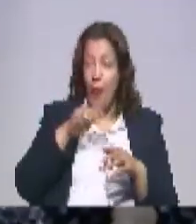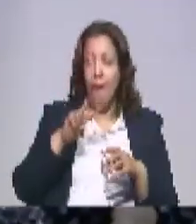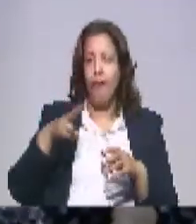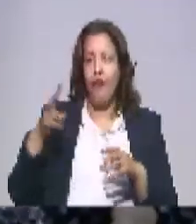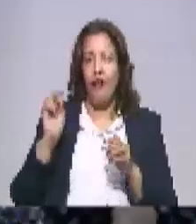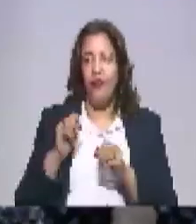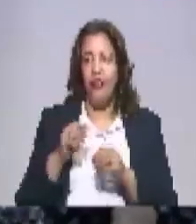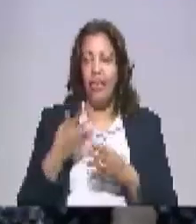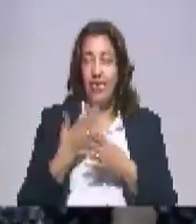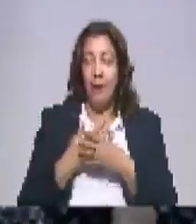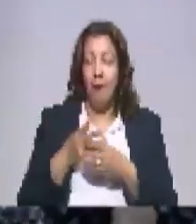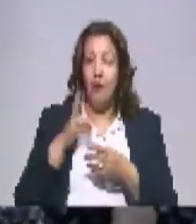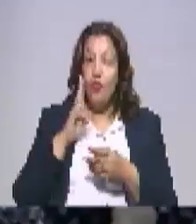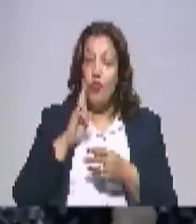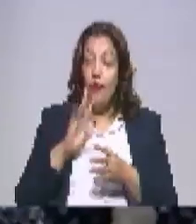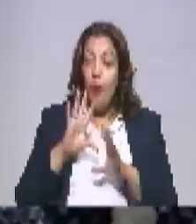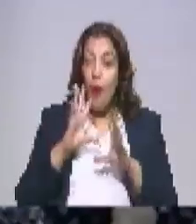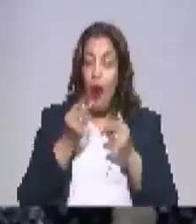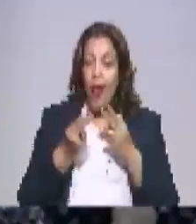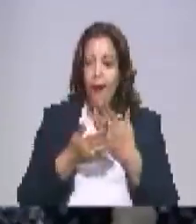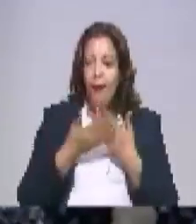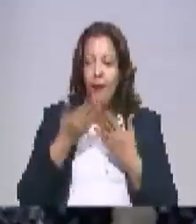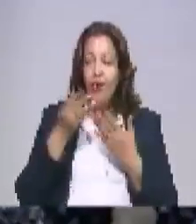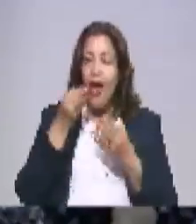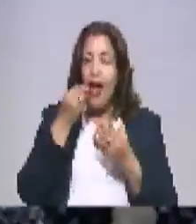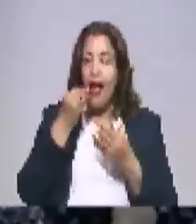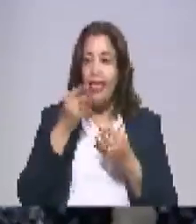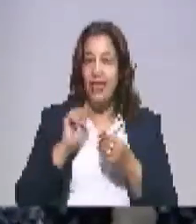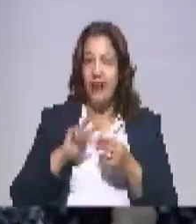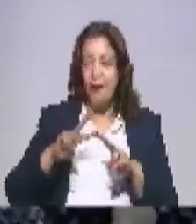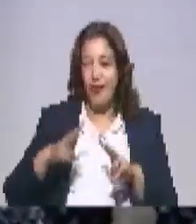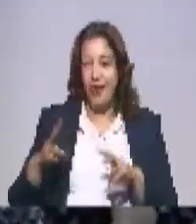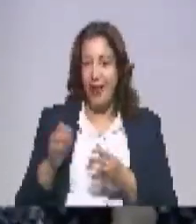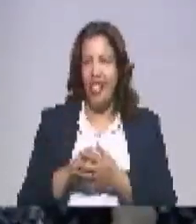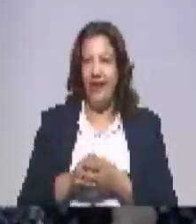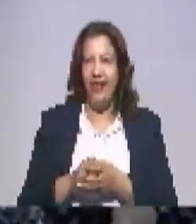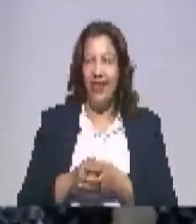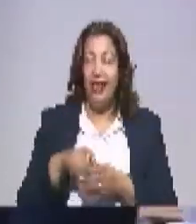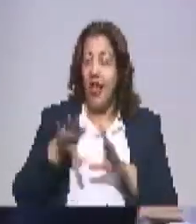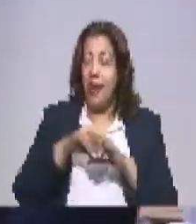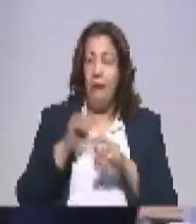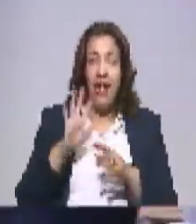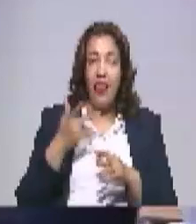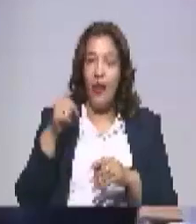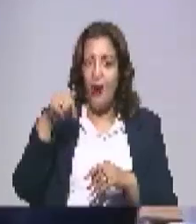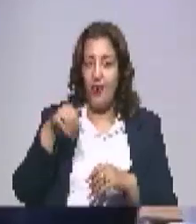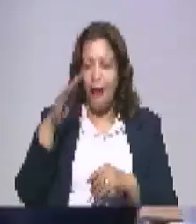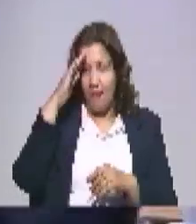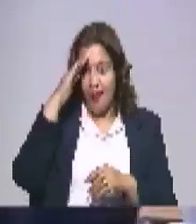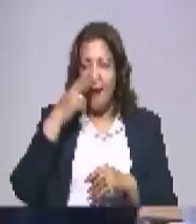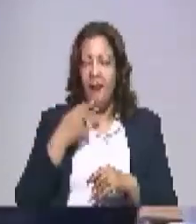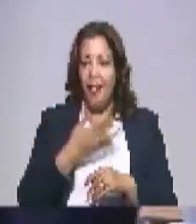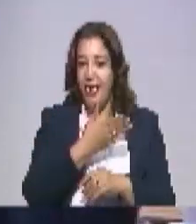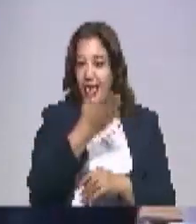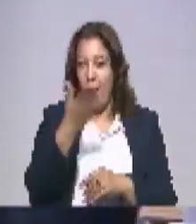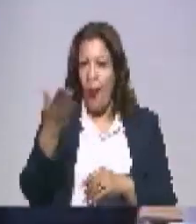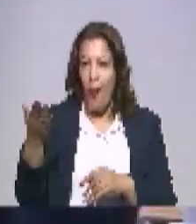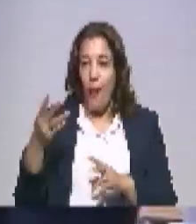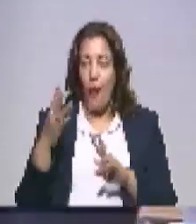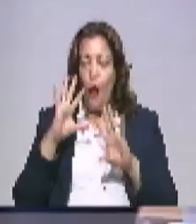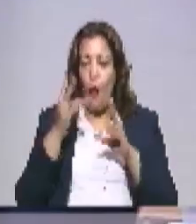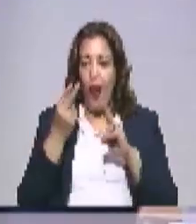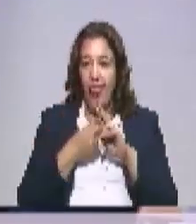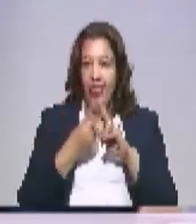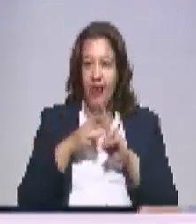بقى إيه حاجات مختلفة وإبداع مختلف يتفننوا فيه في الصيام. هتعمل إيه النهاردة؟ ربنا يخليك. مساء الخير عليكم الأول، ومساء الخير على كل